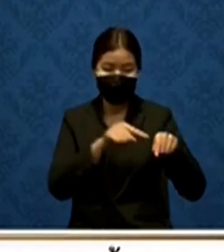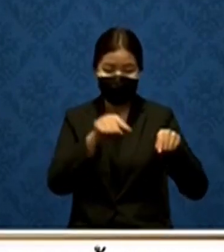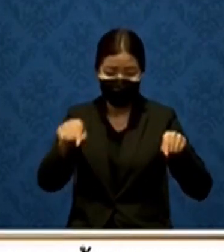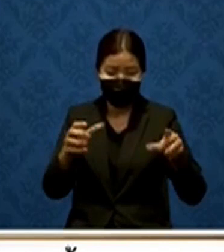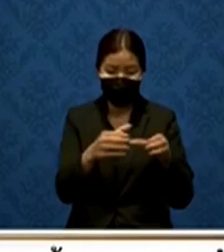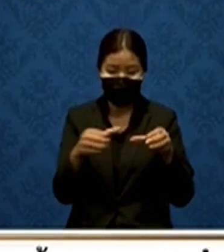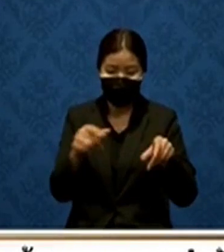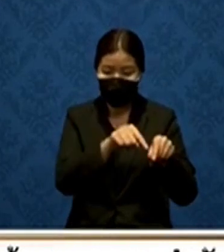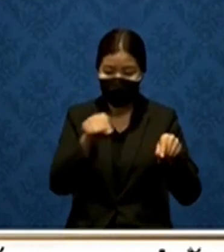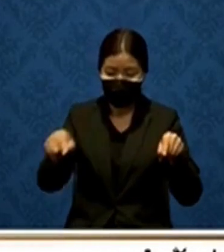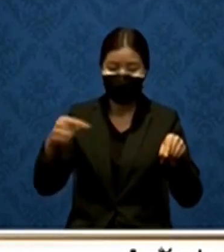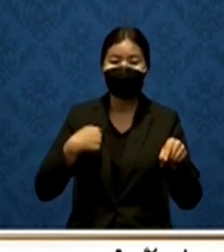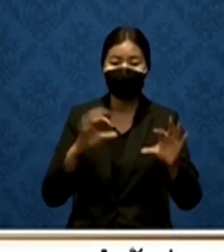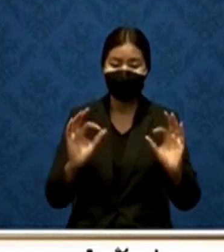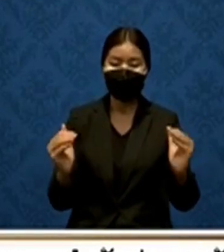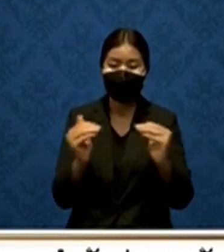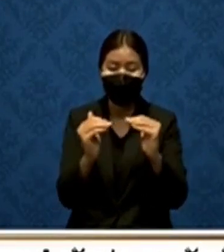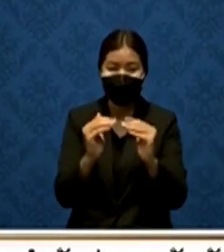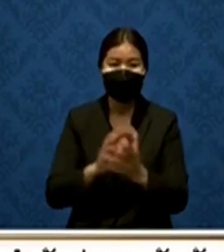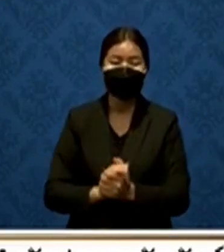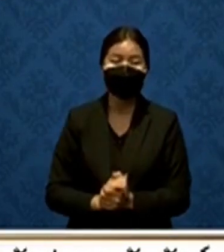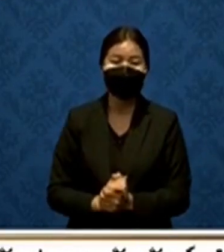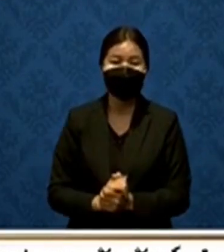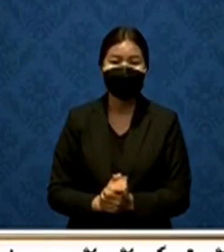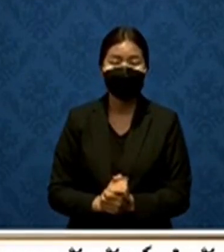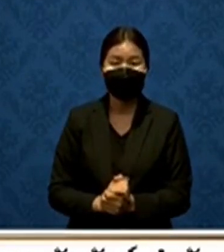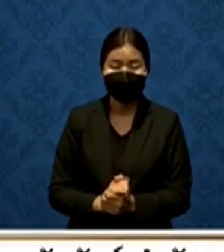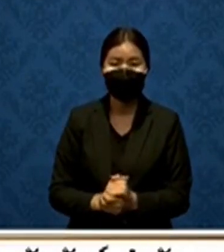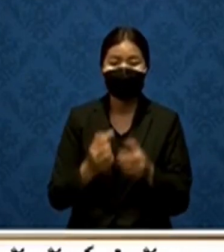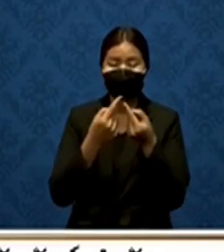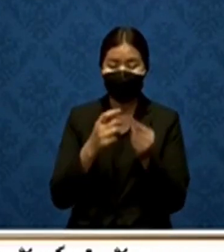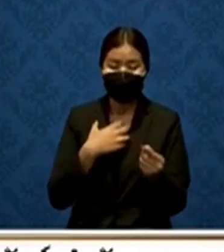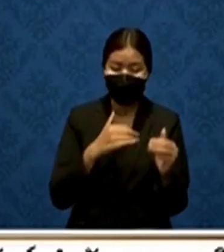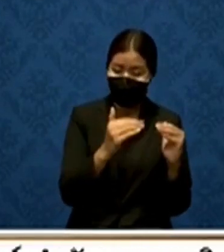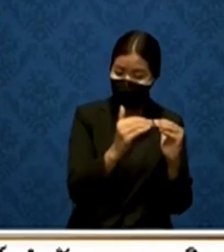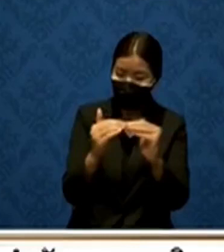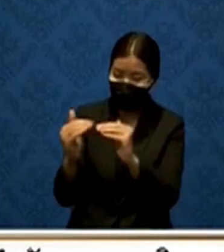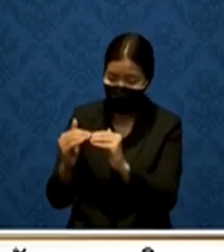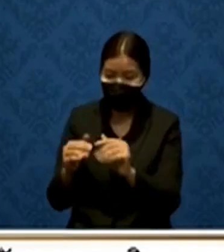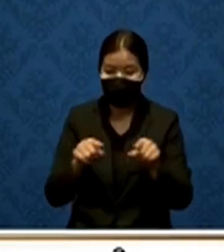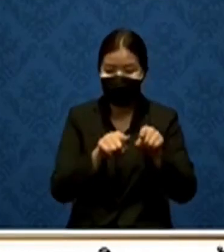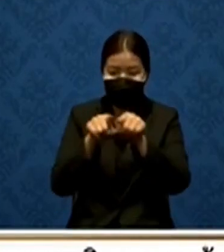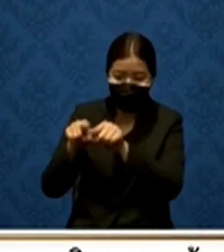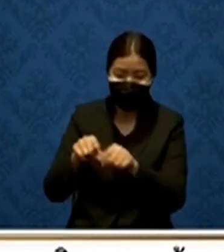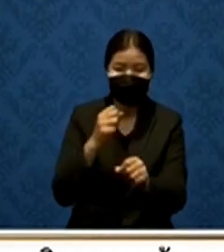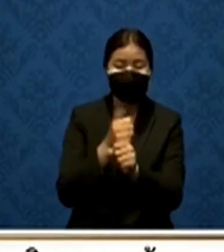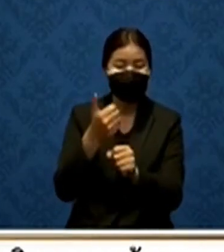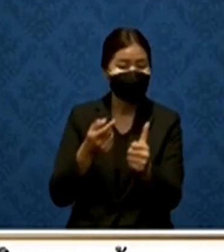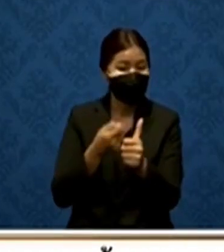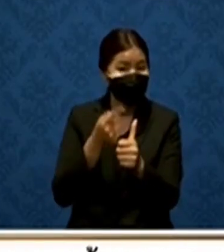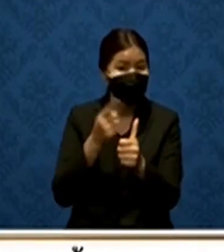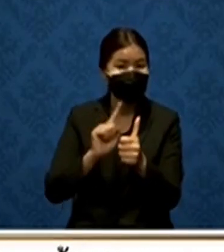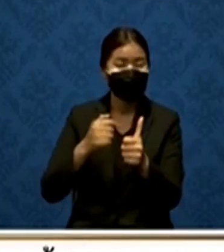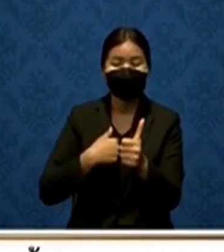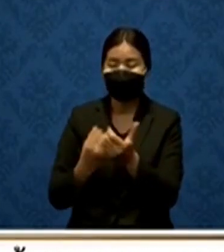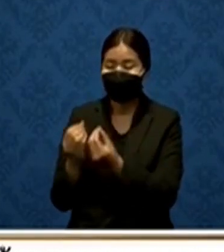ทำให้ฝ่ายใดฝ่ายหนึจะตองเสียผลประโชน์เกินสมควรแต่ให้ทงสามฝ่ายอยู่ดวยกนได้หนึ่งทำยัไผล